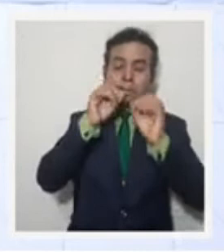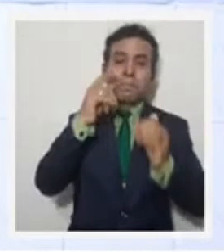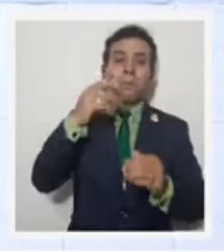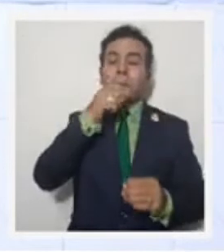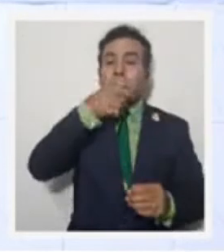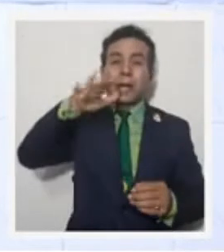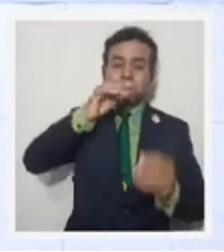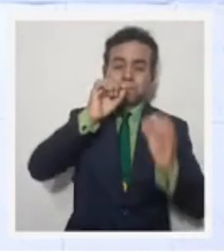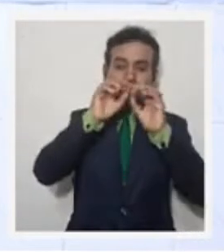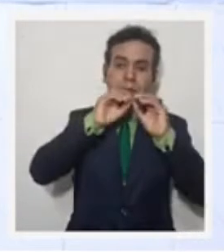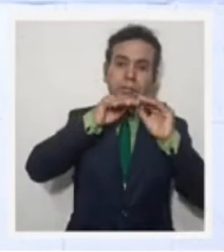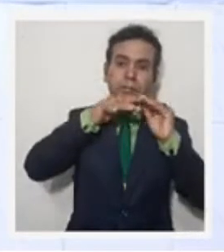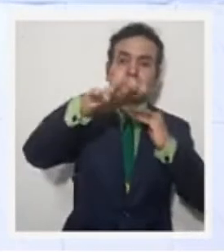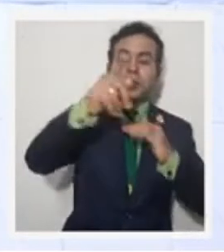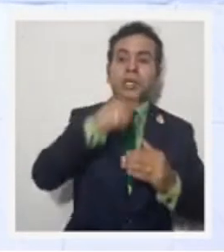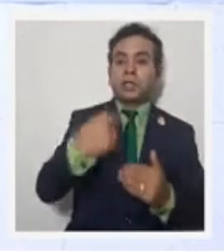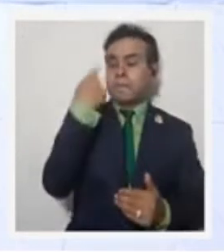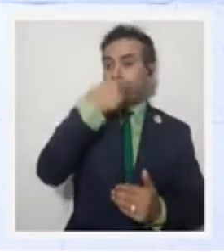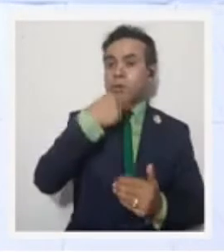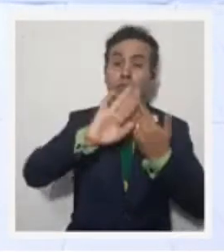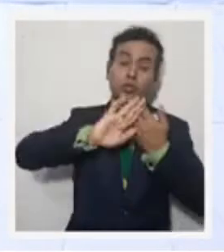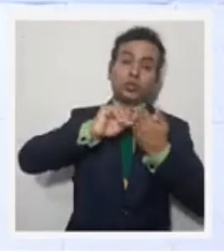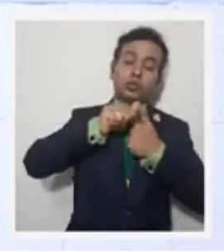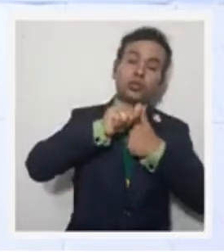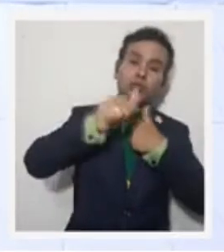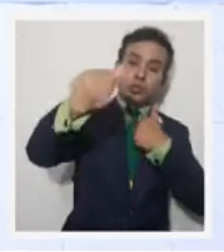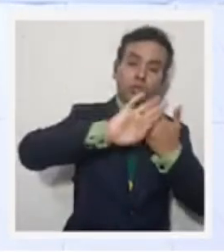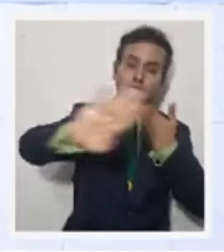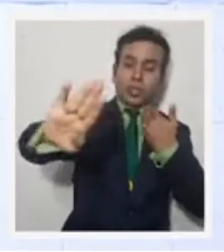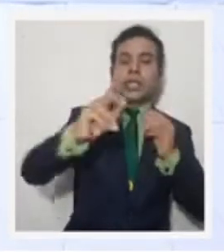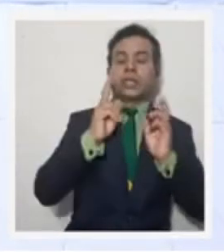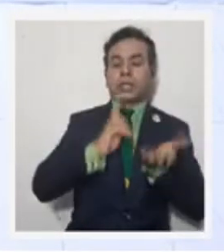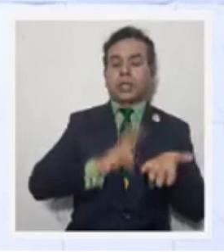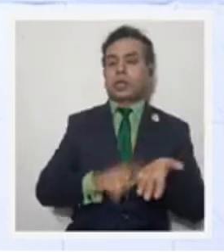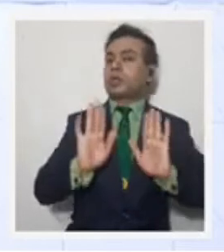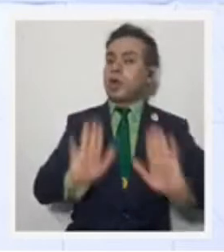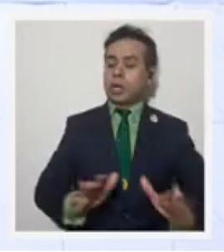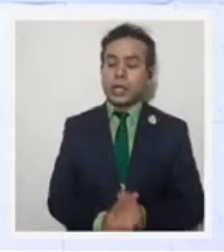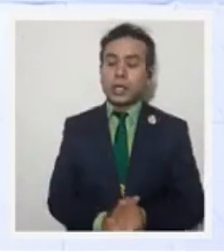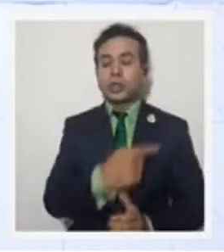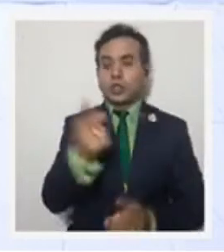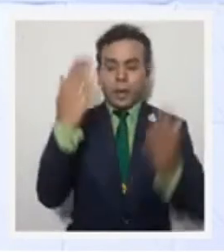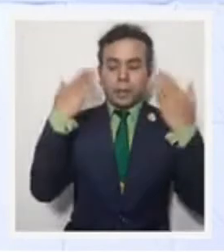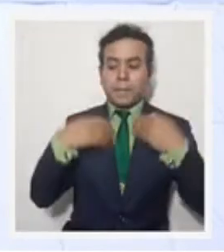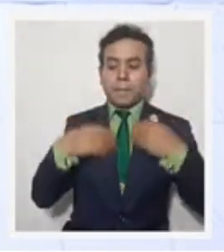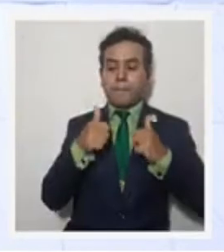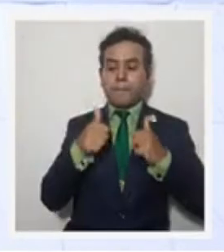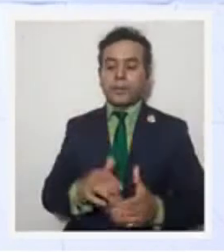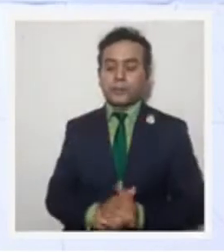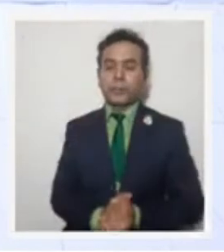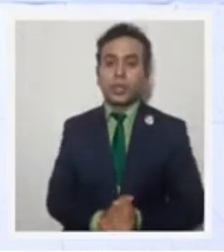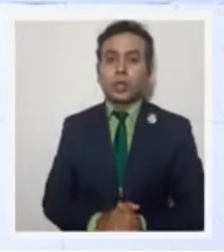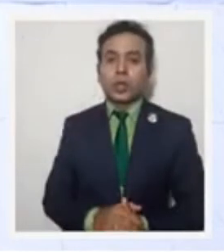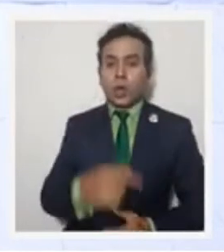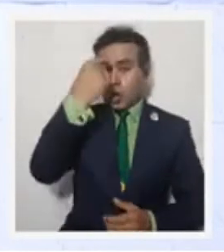সাথে আরেকজনের সাথে এটা সংক্রমিত হয়। কাজে আমরা সামাজিক দূরত্ব যত বেশি বজায় রাখতে পারবো সেটা প্রত্যেকের জন্যই